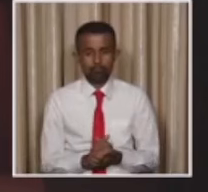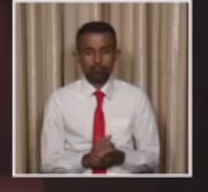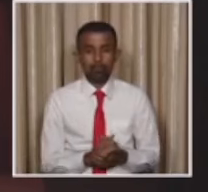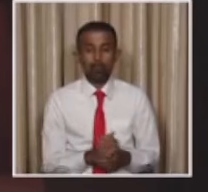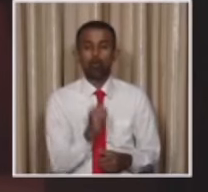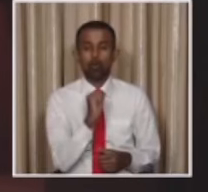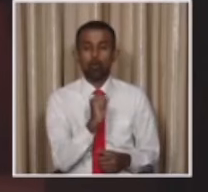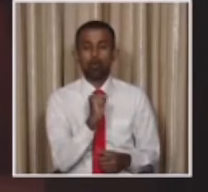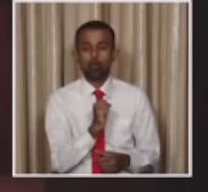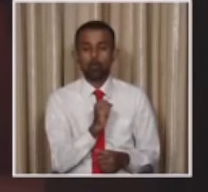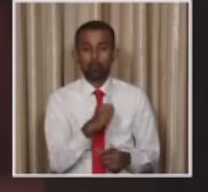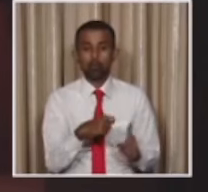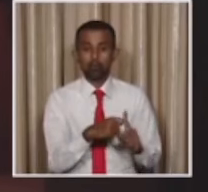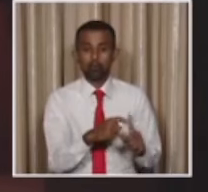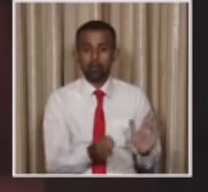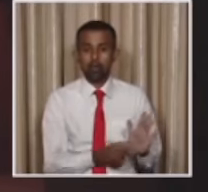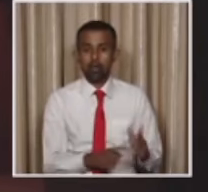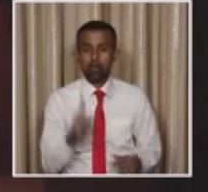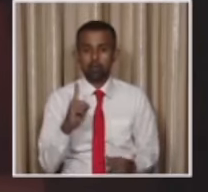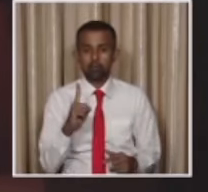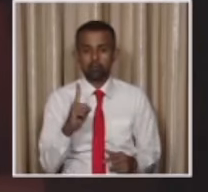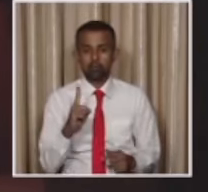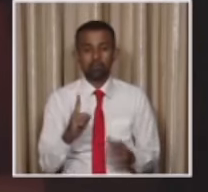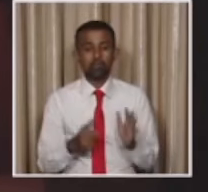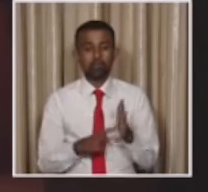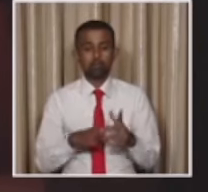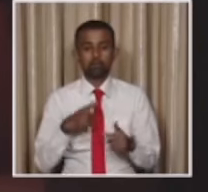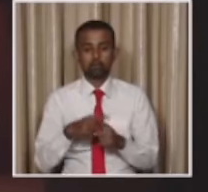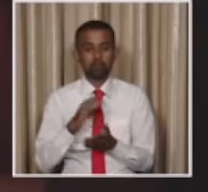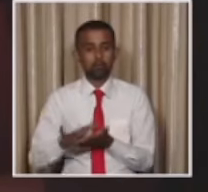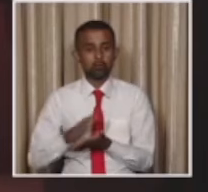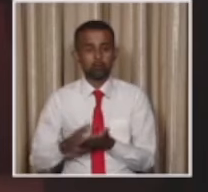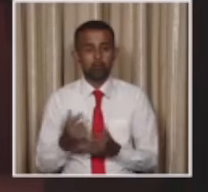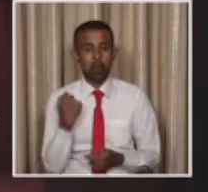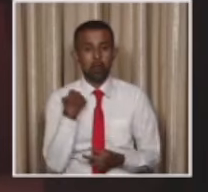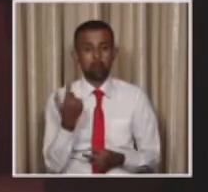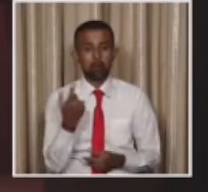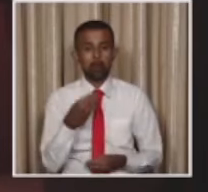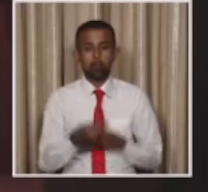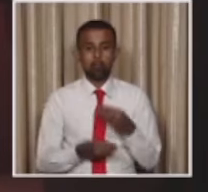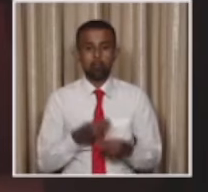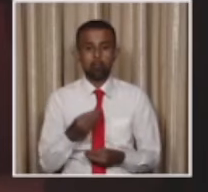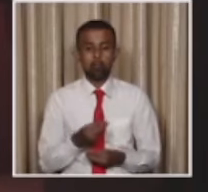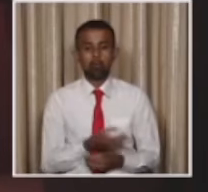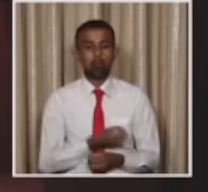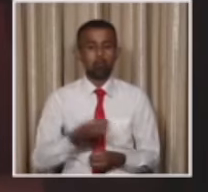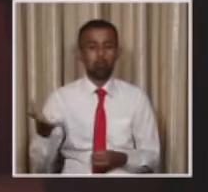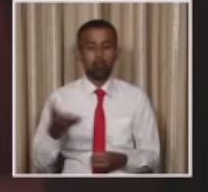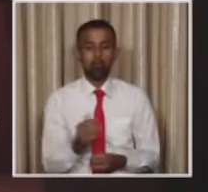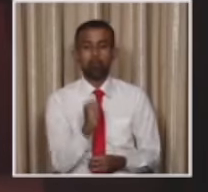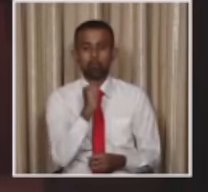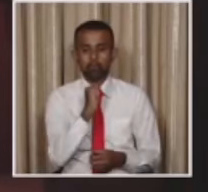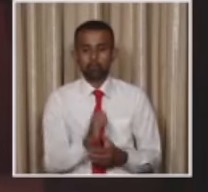යටතේද කෝටි ලක්ෂයකට අධික බදු සහන ඉහළ ගණයේ ව්‍යාපාරිකින්ට ලබා දීලා